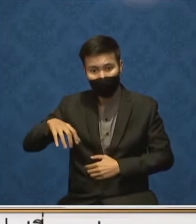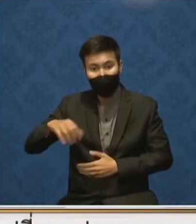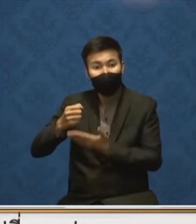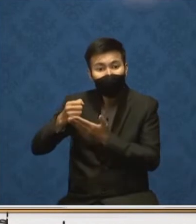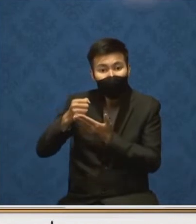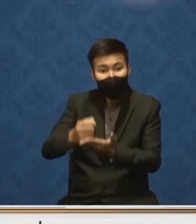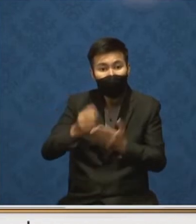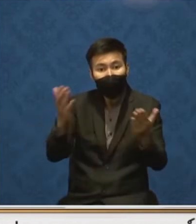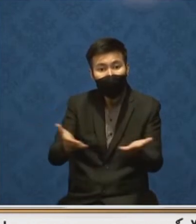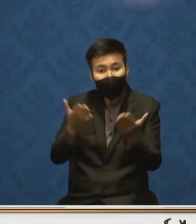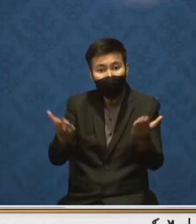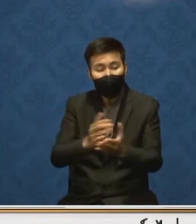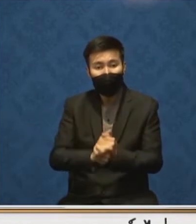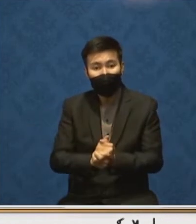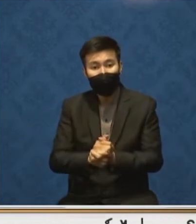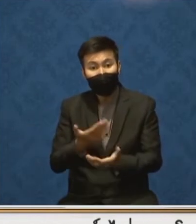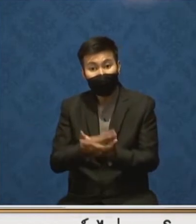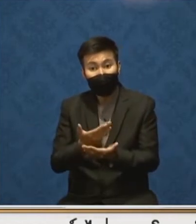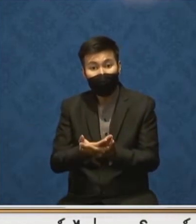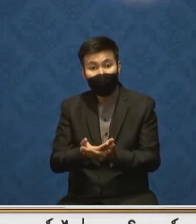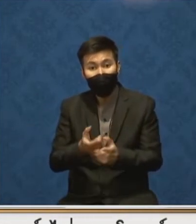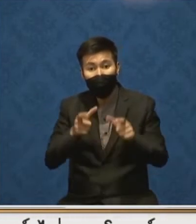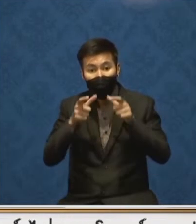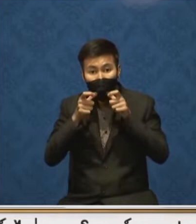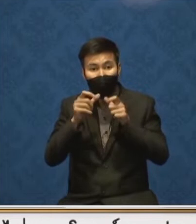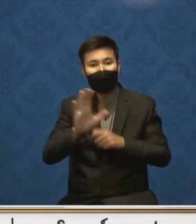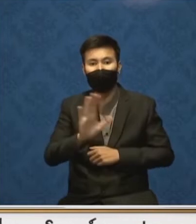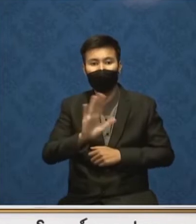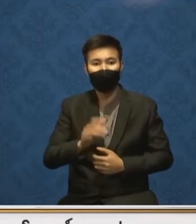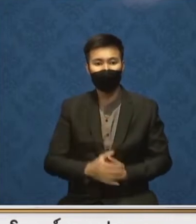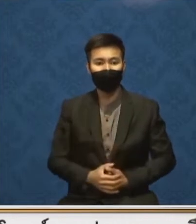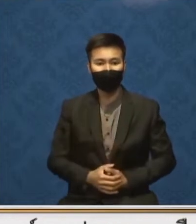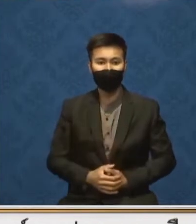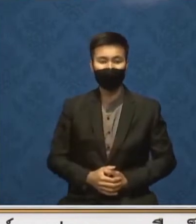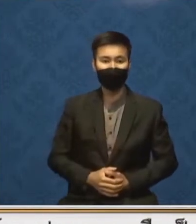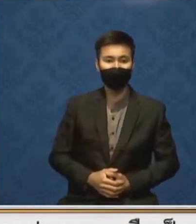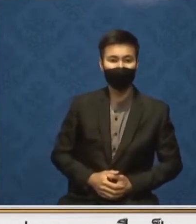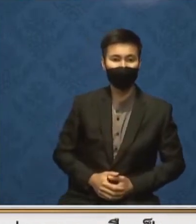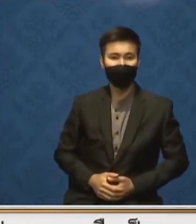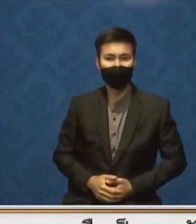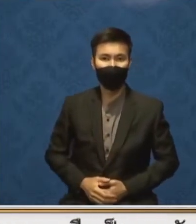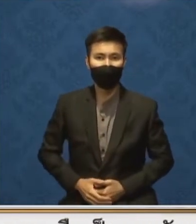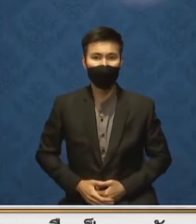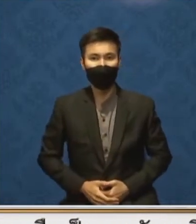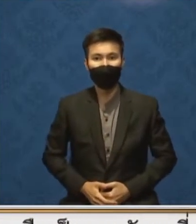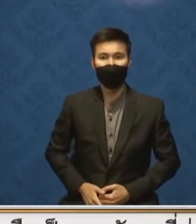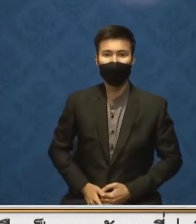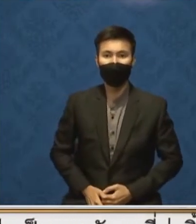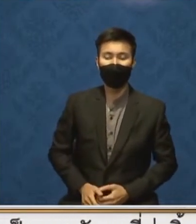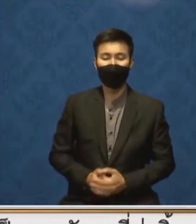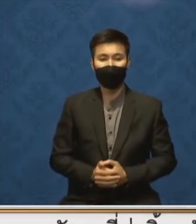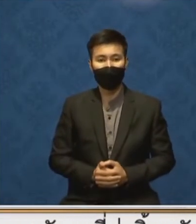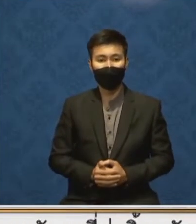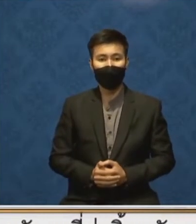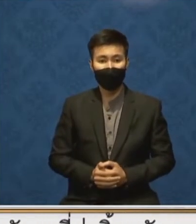ไม่ใช่ว่าหัวเงินแล้วกหัวงานเอไ้กับตัวแบบนี้นะคะมาดูอหนเรื่องนึค่ะที่เป็นยิบอยใหม่ทเพงมอบใป 2016